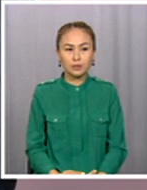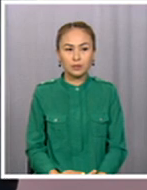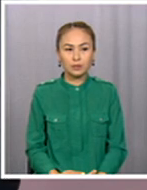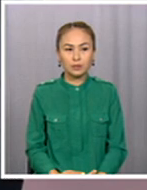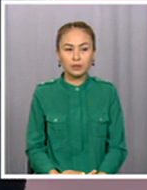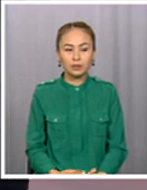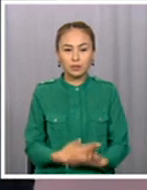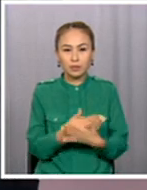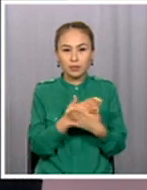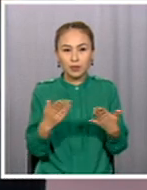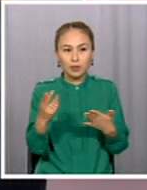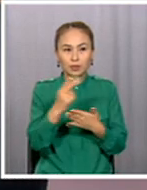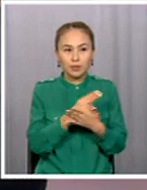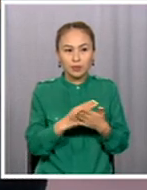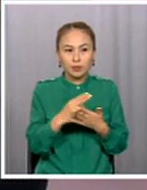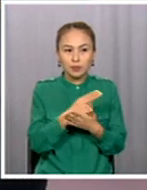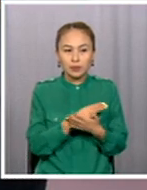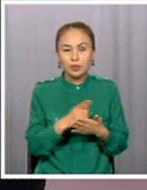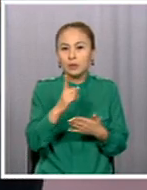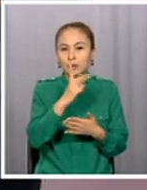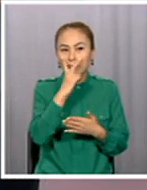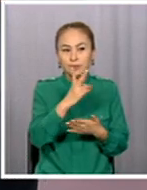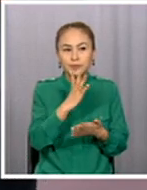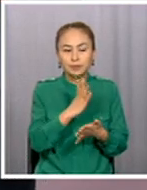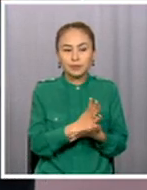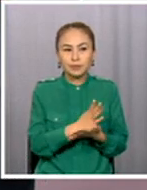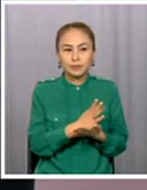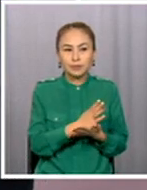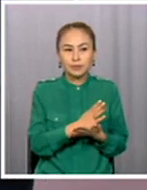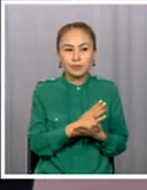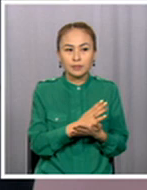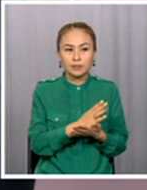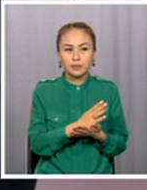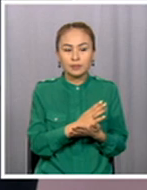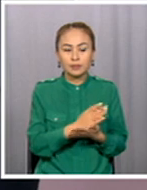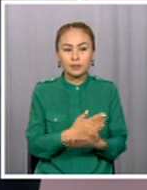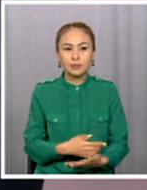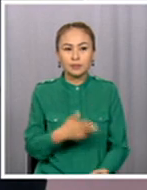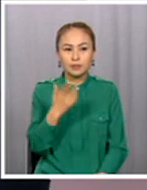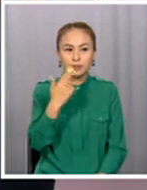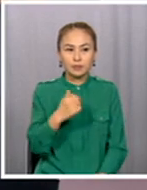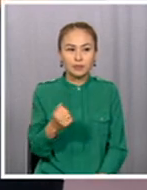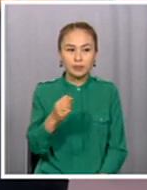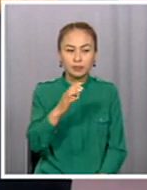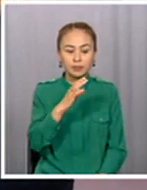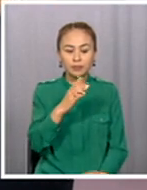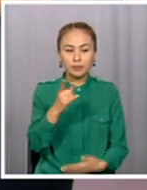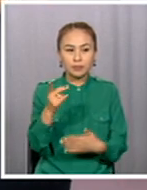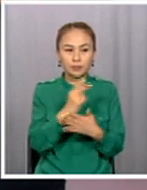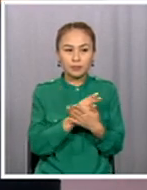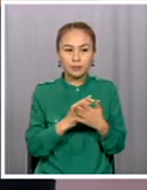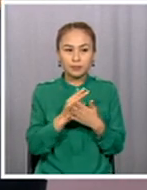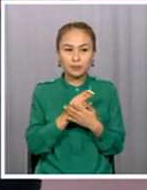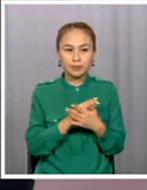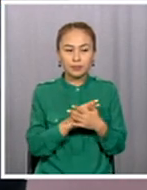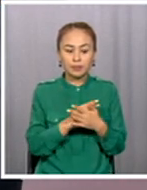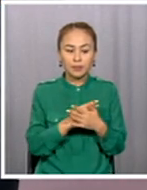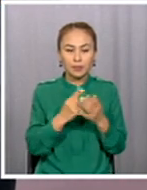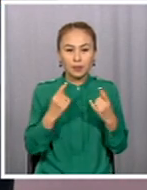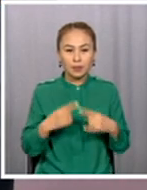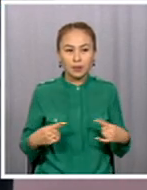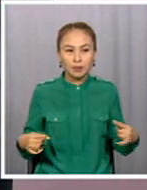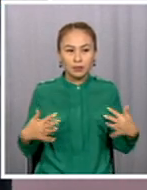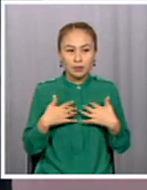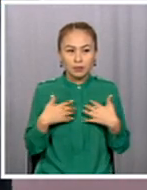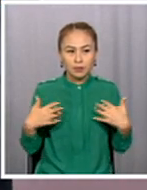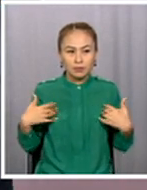Мына суреттен не көріп отырсыңдар? Я, бұл суретте түрлі